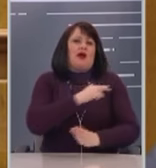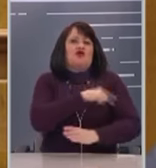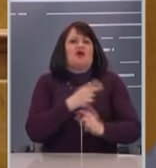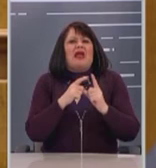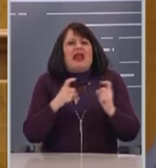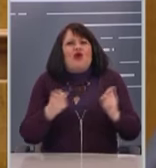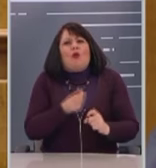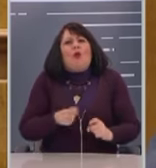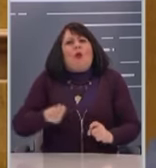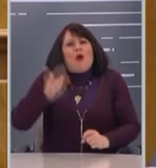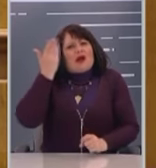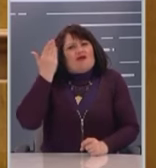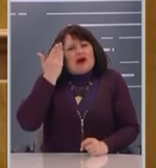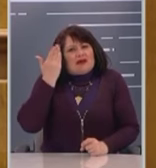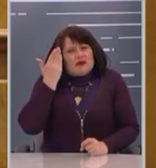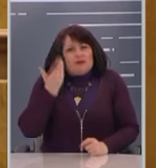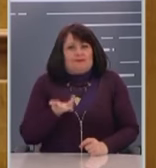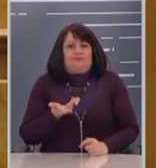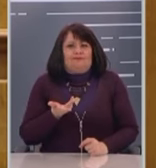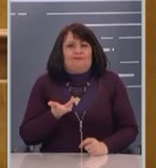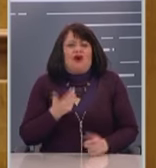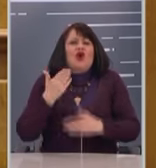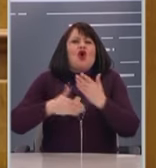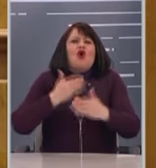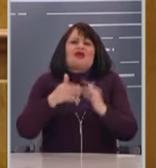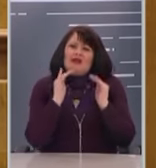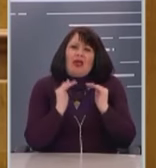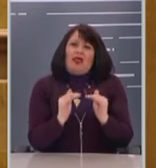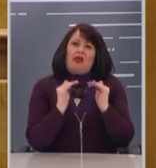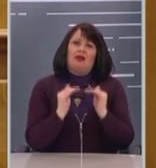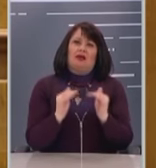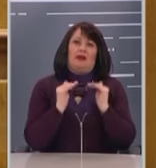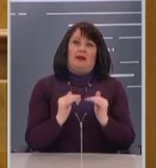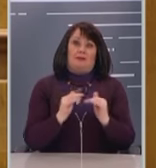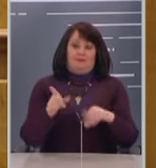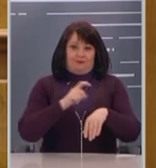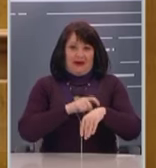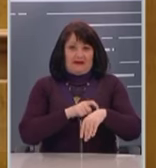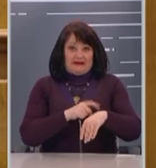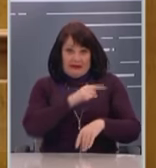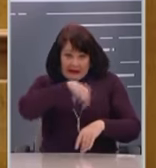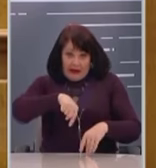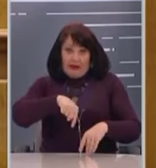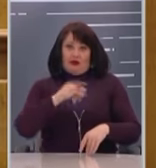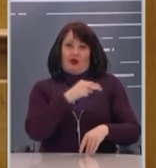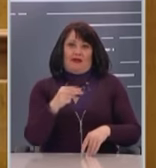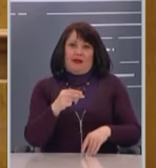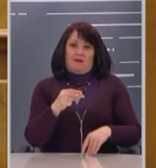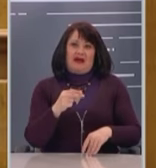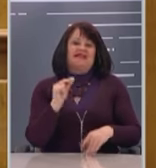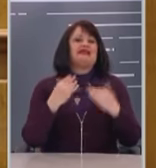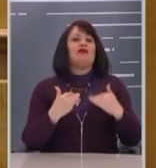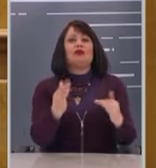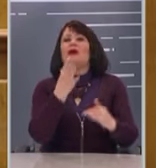υλικό. Διότι αυτή η κολόνια κρατάει χρόνια. Και αν τώρα έρχεται στη Βουλή, είναι για ένα και